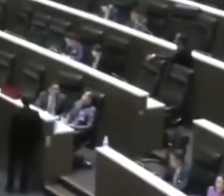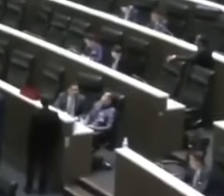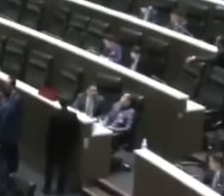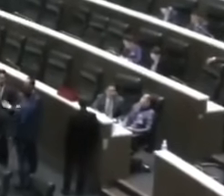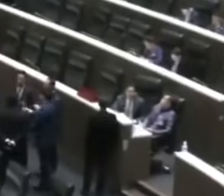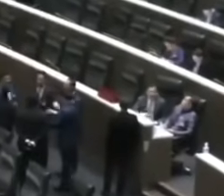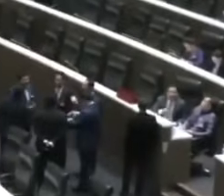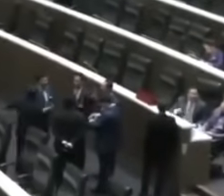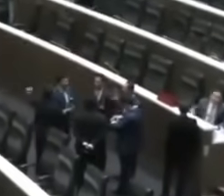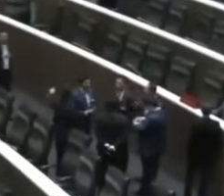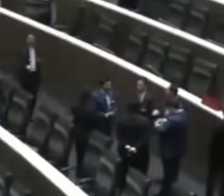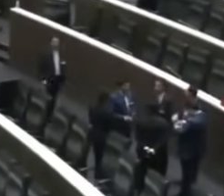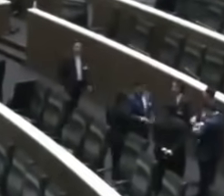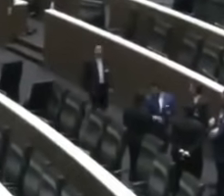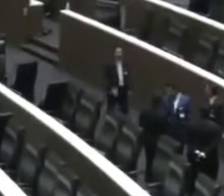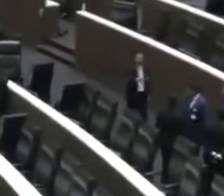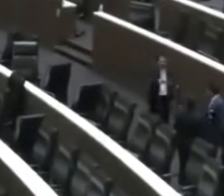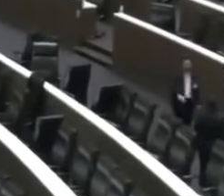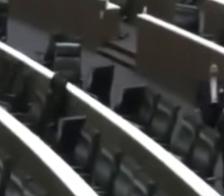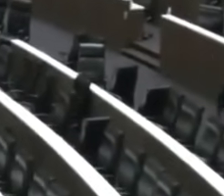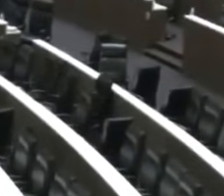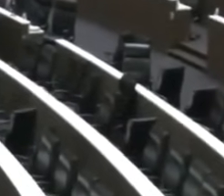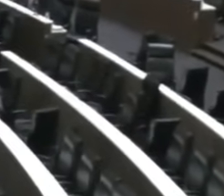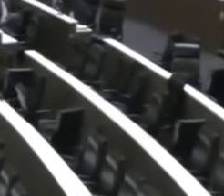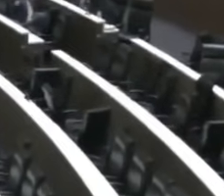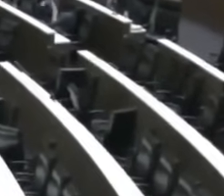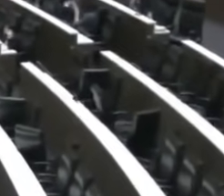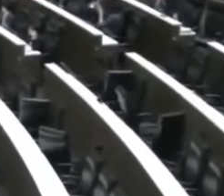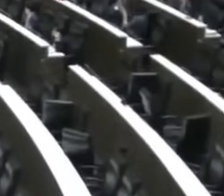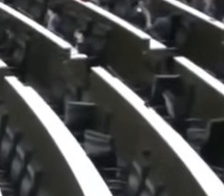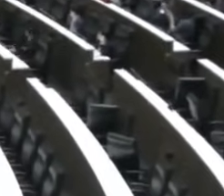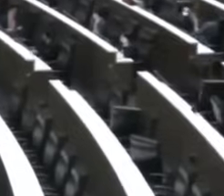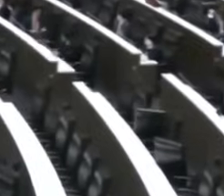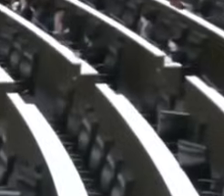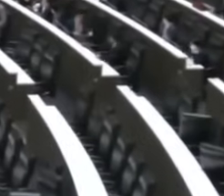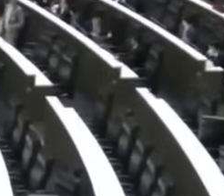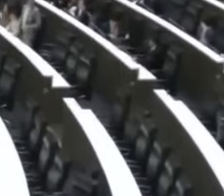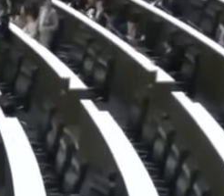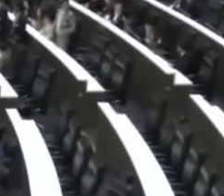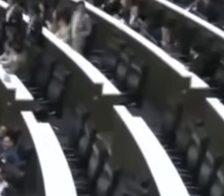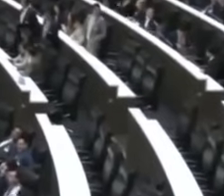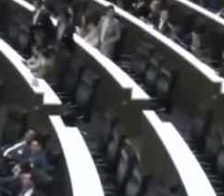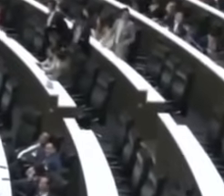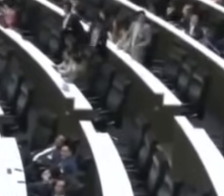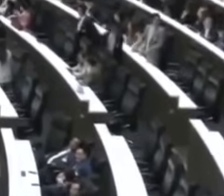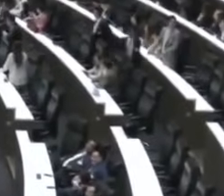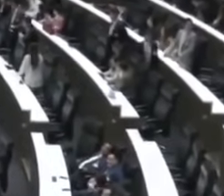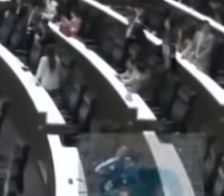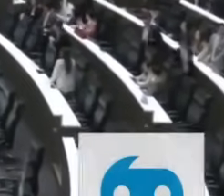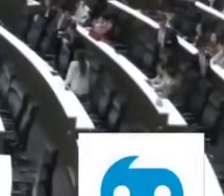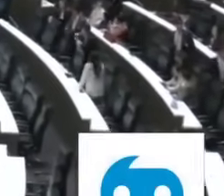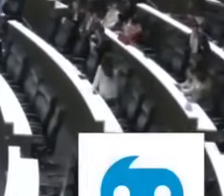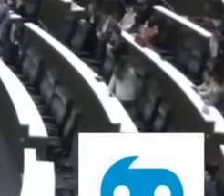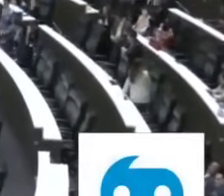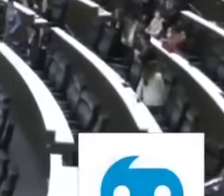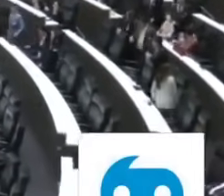นะครับก็อย่างที่หลายคนทราบว่าจะมี2ยติเร่งด่วนที่เสนอโดยคุณเอกนัทพร้อมพันธ์ส.ส.บัญชีรายชื่อพรรครวมไทยสร้างชาติและคุณจุรินทร์ลักษ